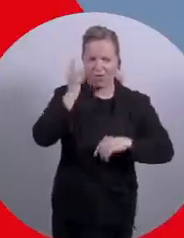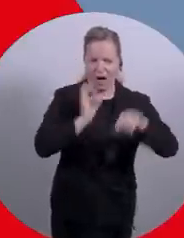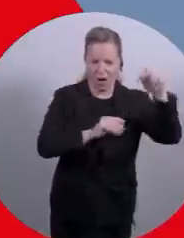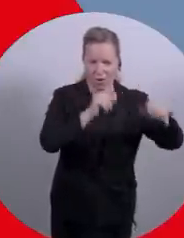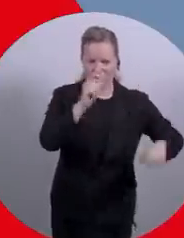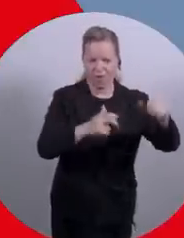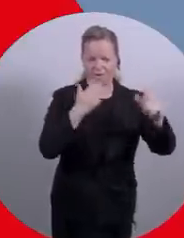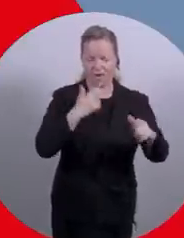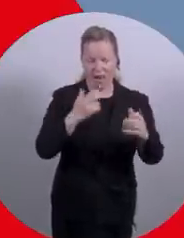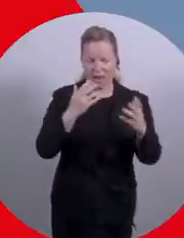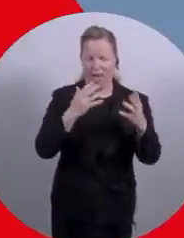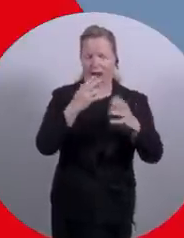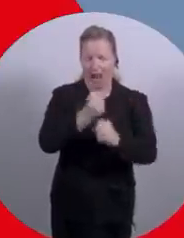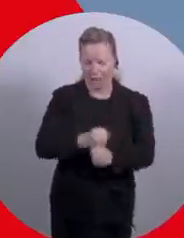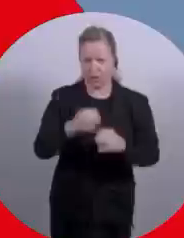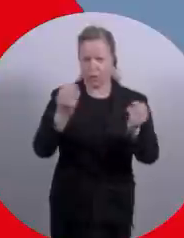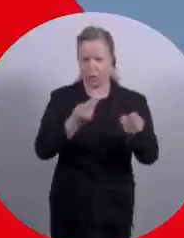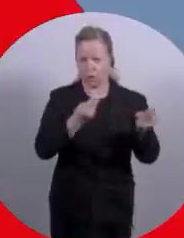zurückgewinnen wollen